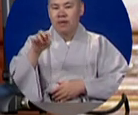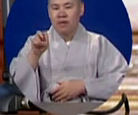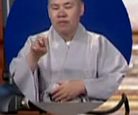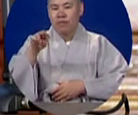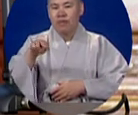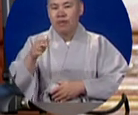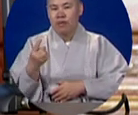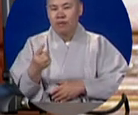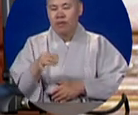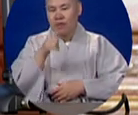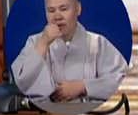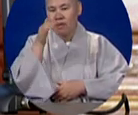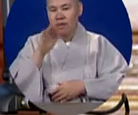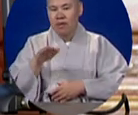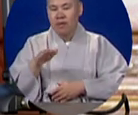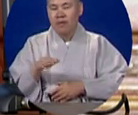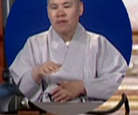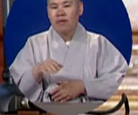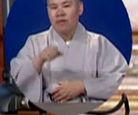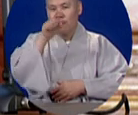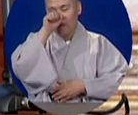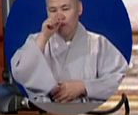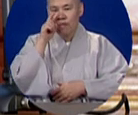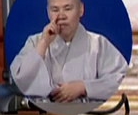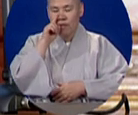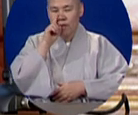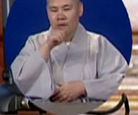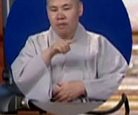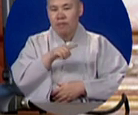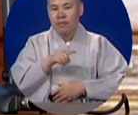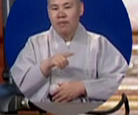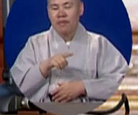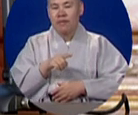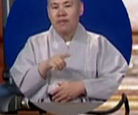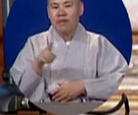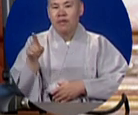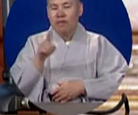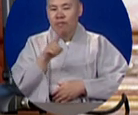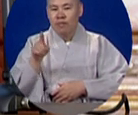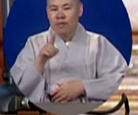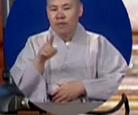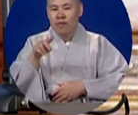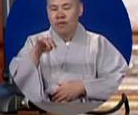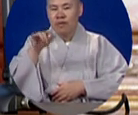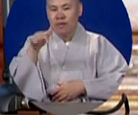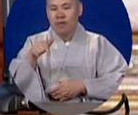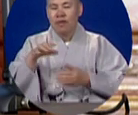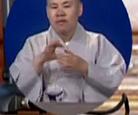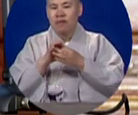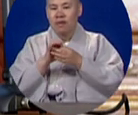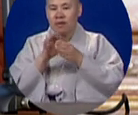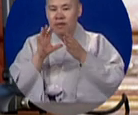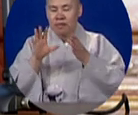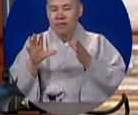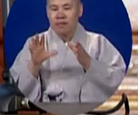선이든 악이든 뭐 무슨 식이든 무슨 식이든 할 것 없이